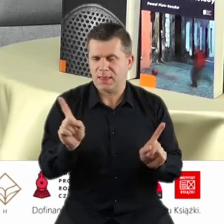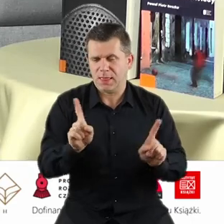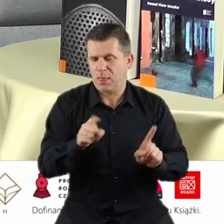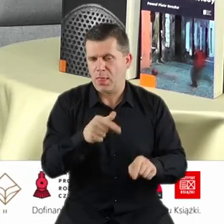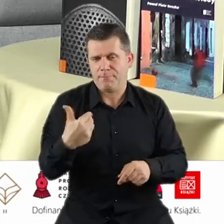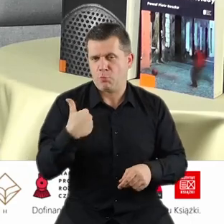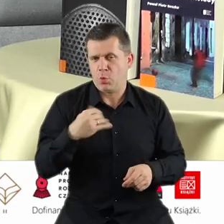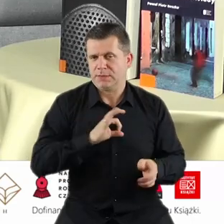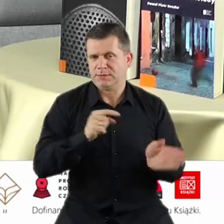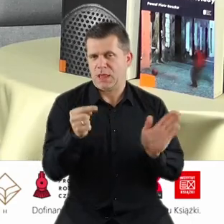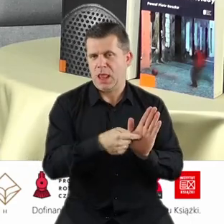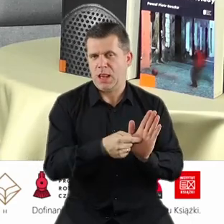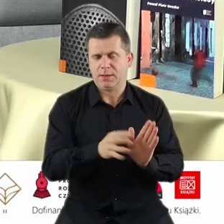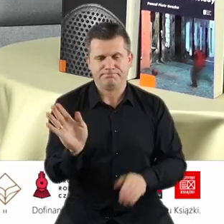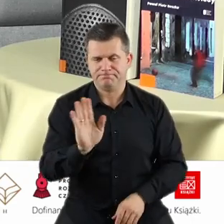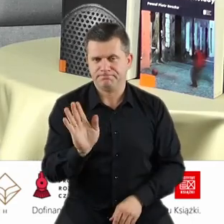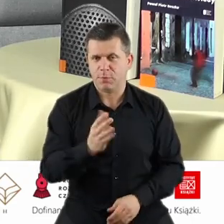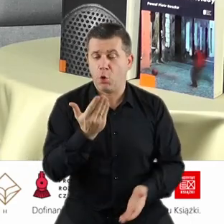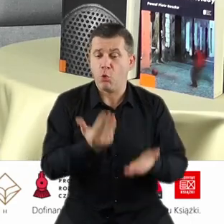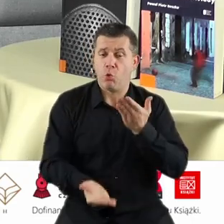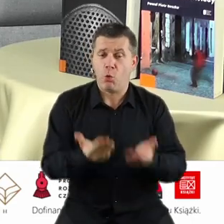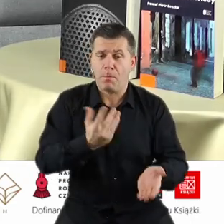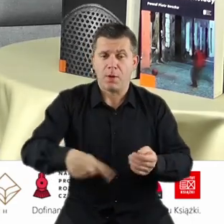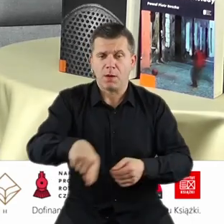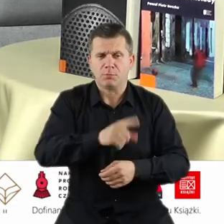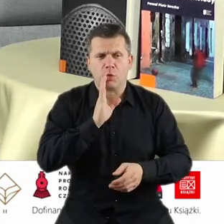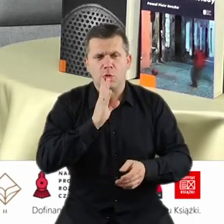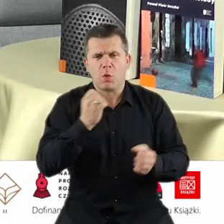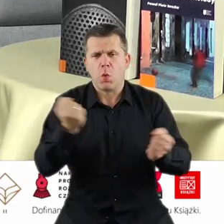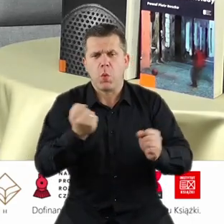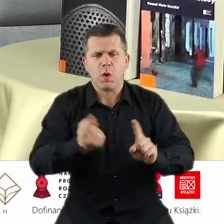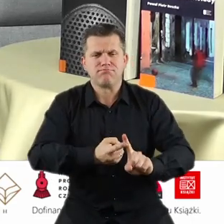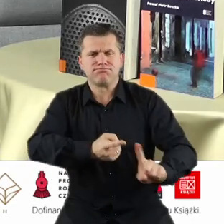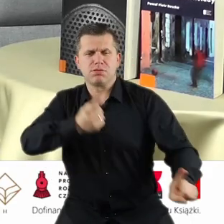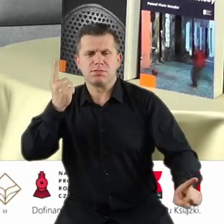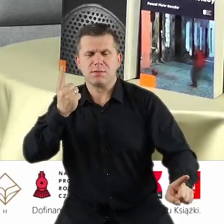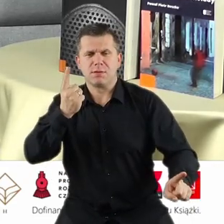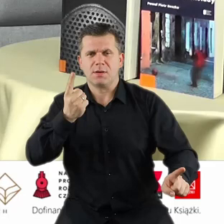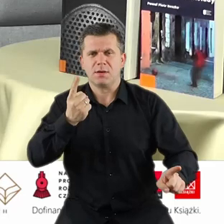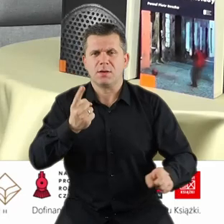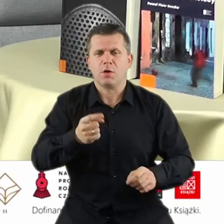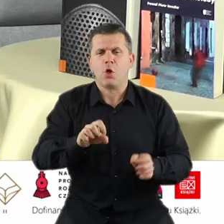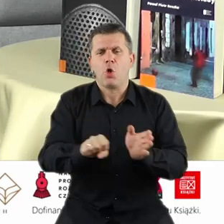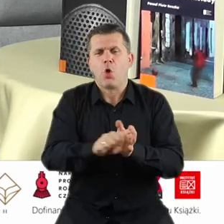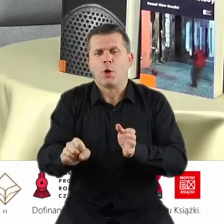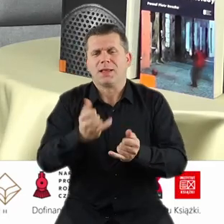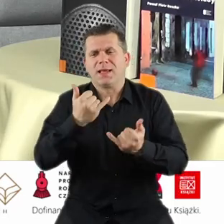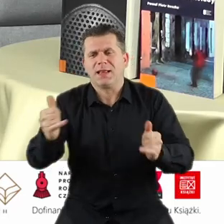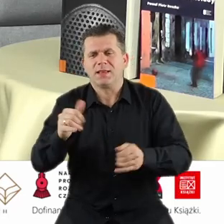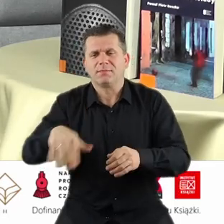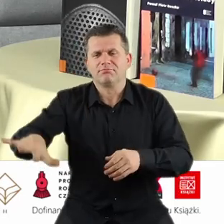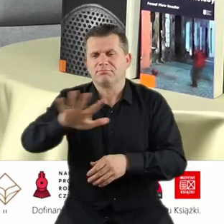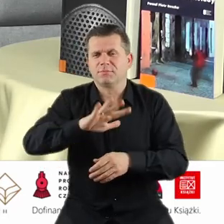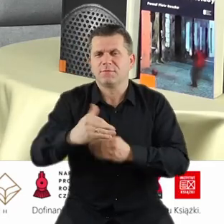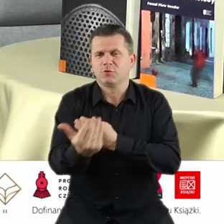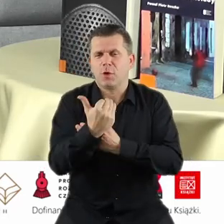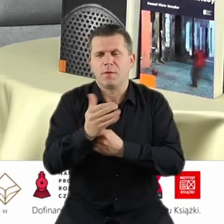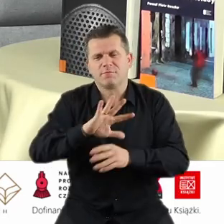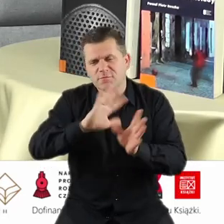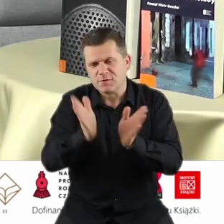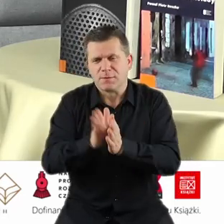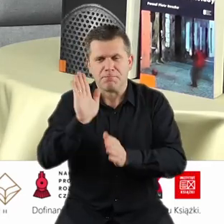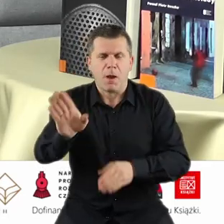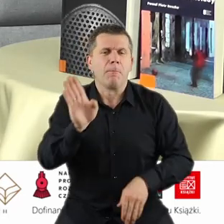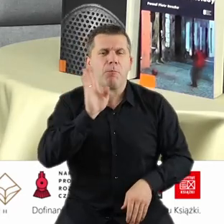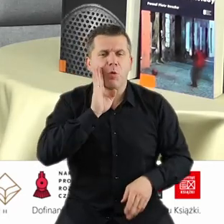sposób. Zresztą nie uważam, żeby Lubelszczyzna jakoś tak odbiegała bardzo od innych województw ściany wschodniej. Wszystkie mają